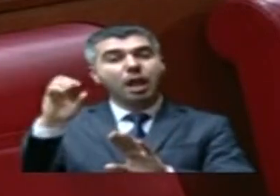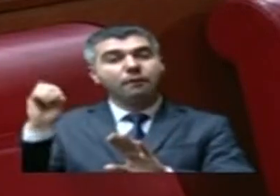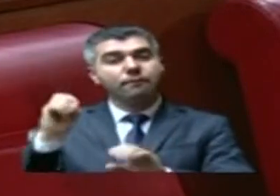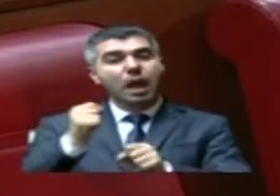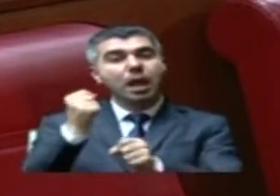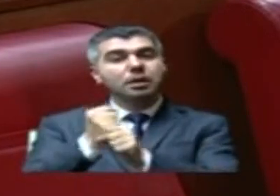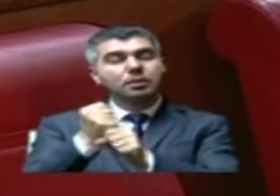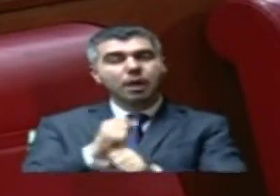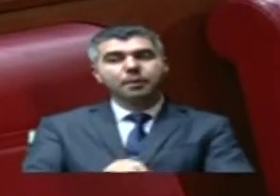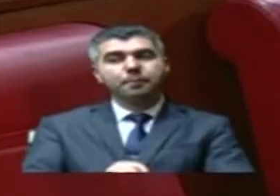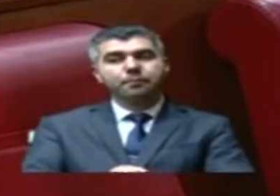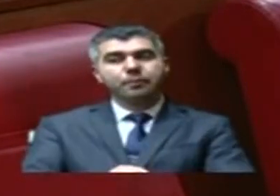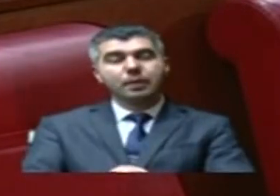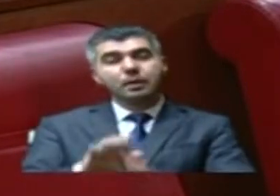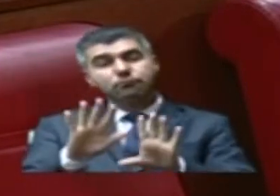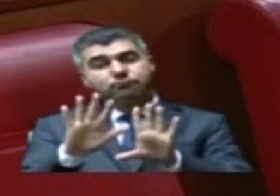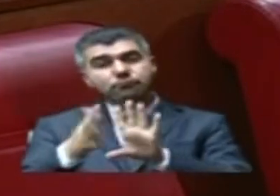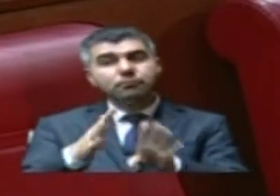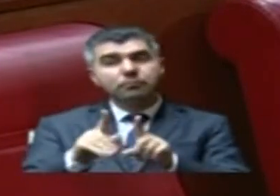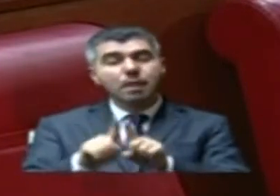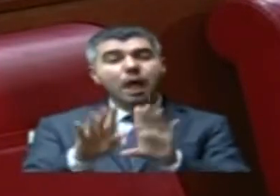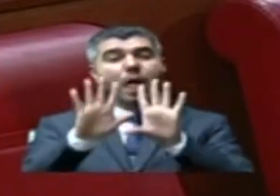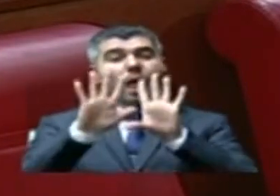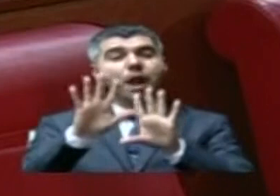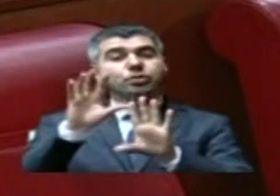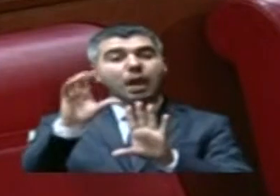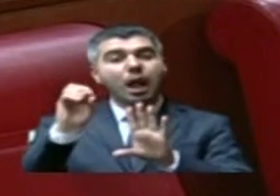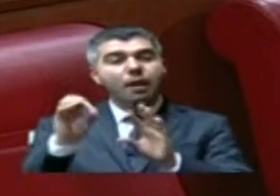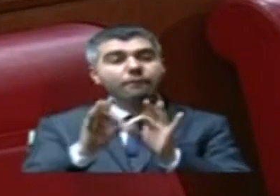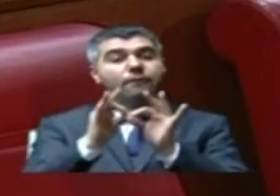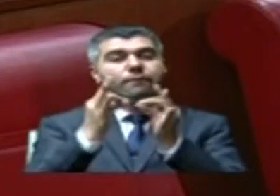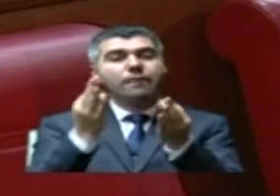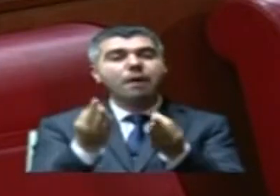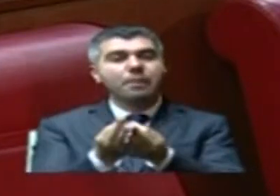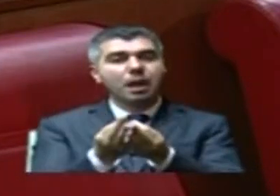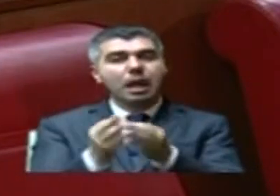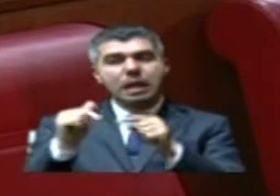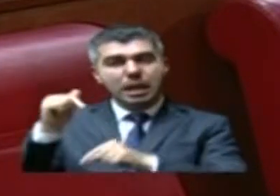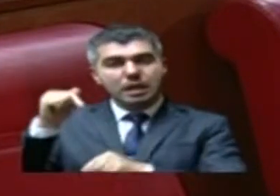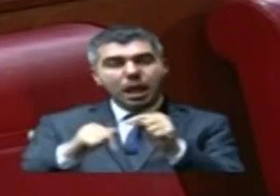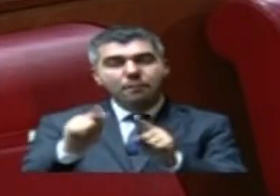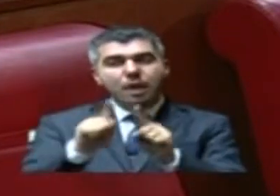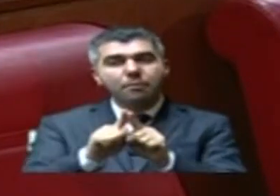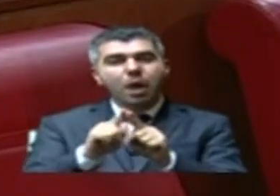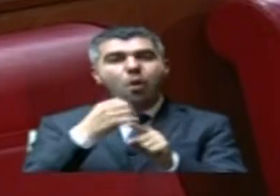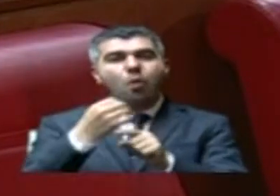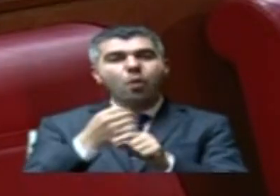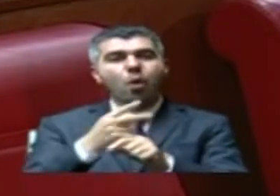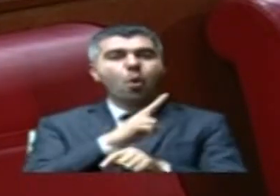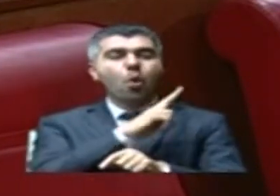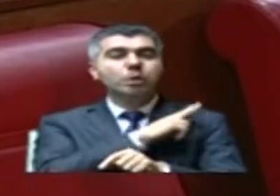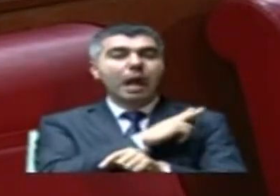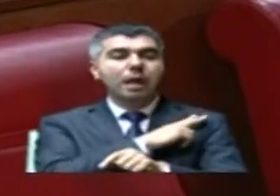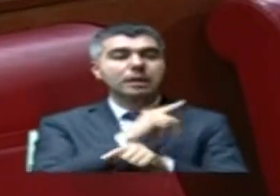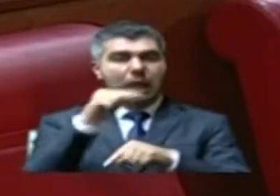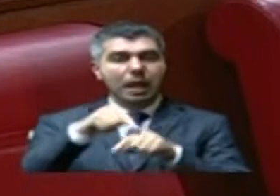شغل، تم إنقاذ عشرات الآلاف من الأسر، أشخاص تجاوزوا السن القانوني اللي هو